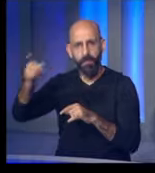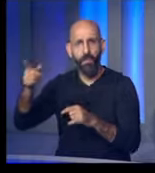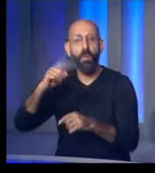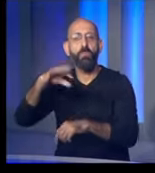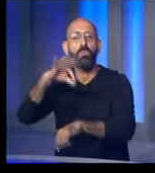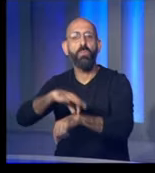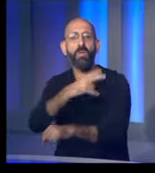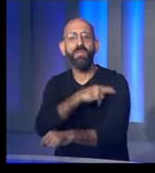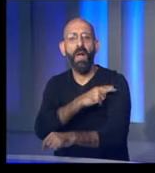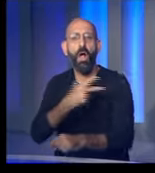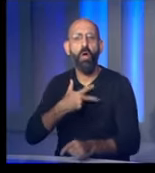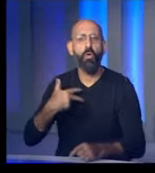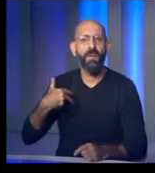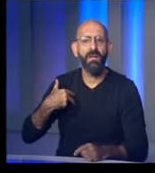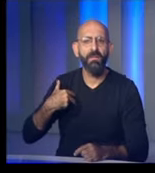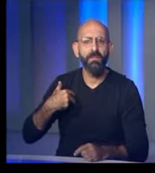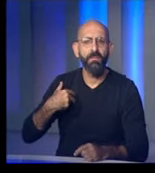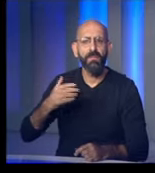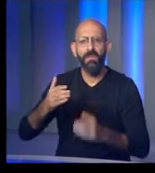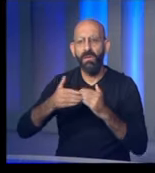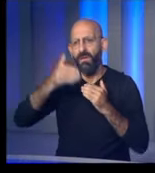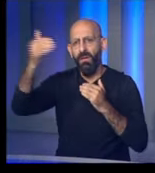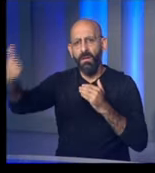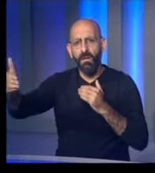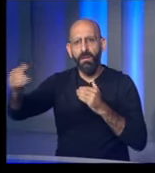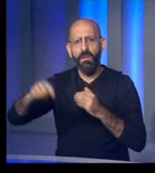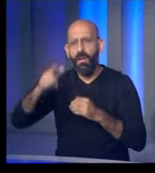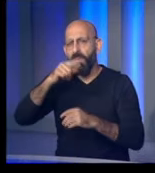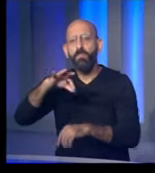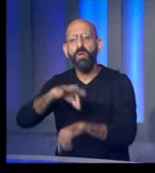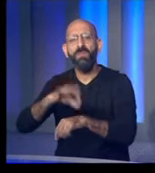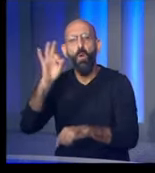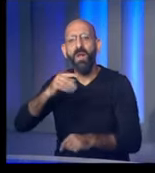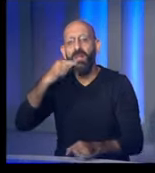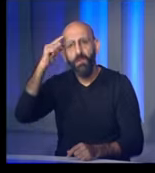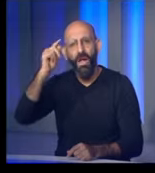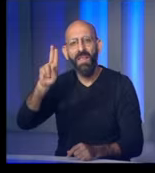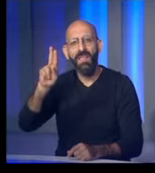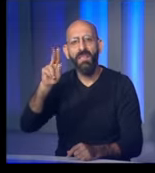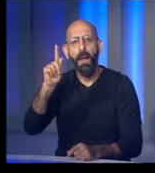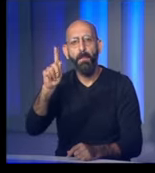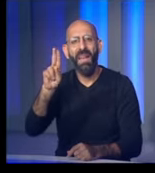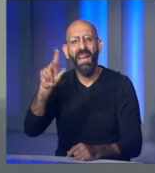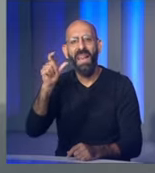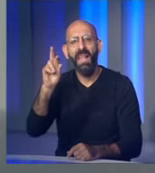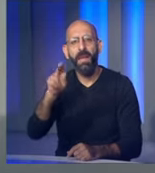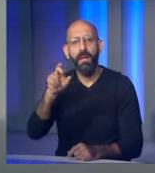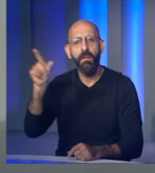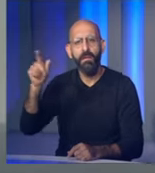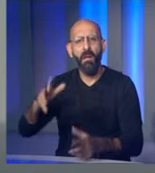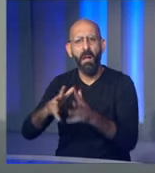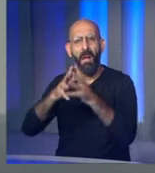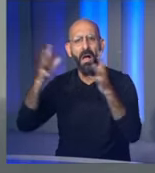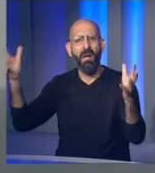كفرمان تبنين حيث وقعت الغاره بجانب المستشفى الحكومي مما تسبب بتضرر براد الموتى في مستشفى